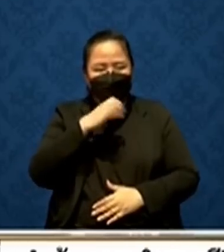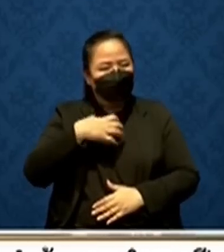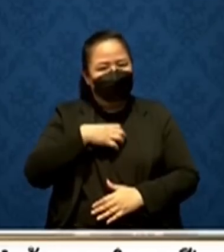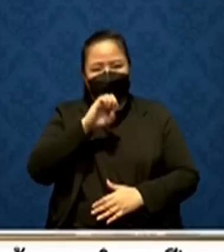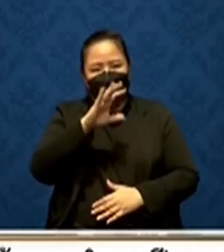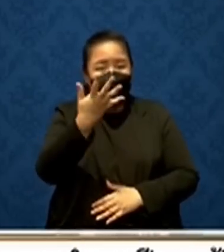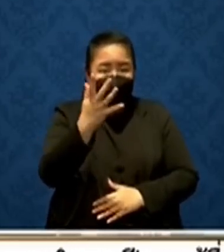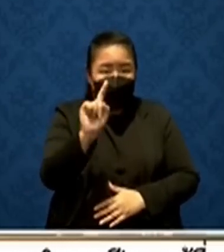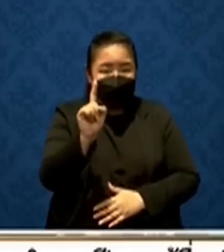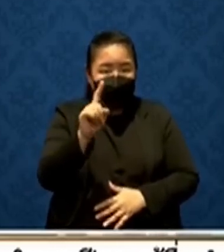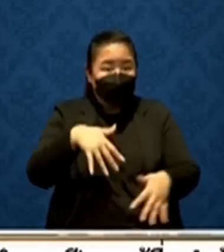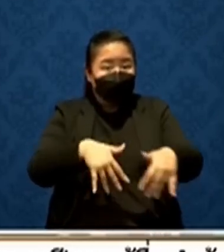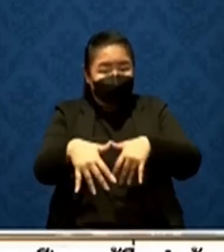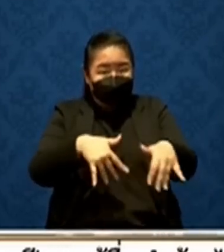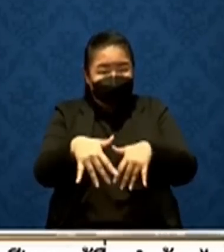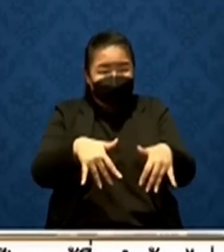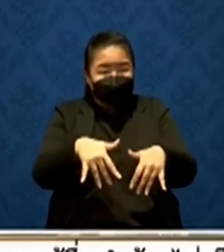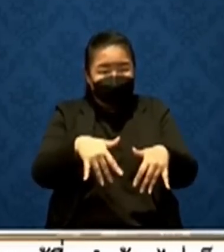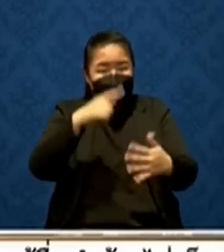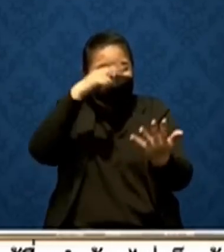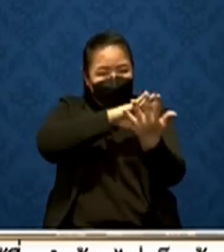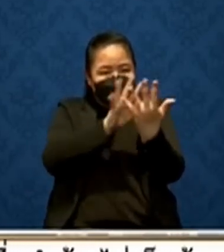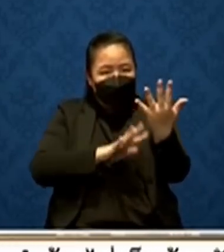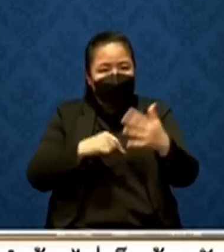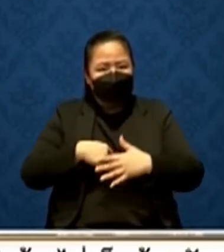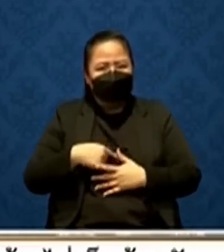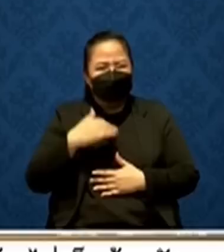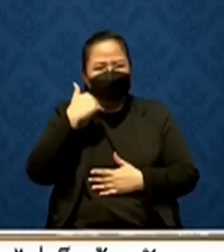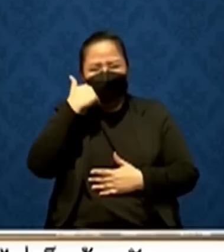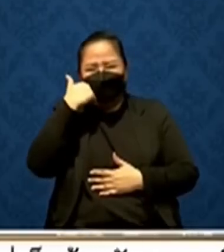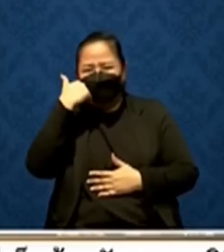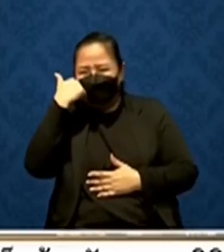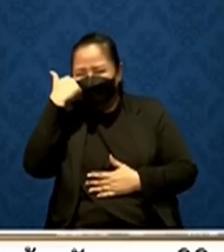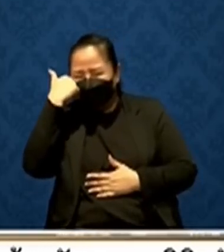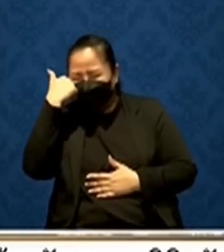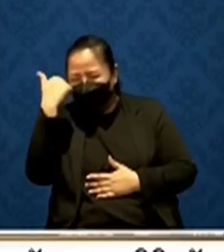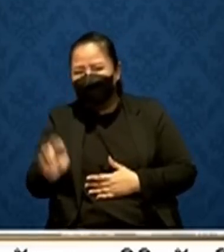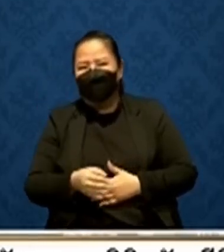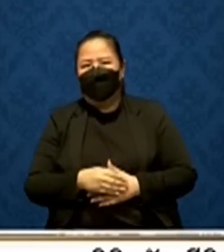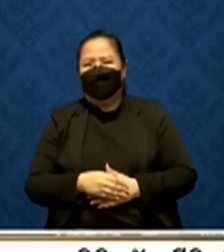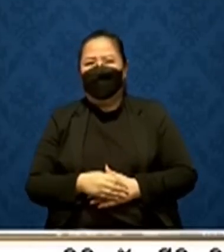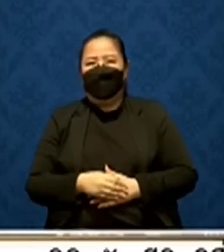พี่น้องประชาชนคนในชาตินี้เขาอับอายขายหน้ากับ